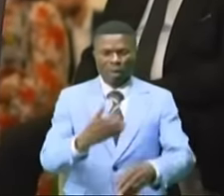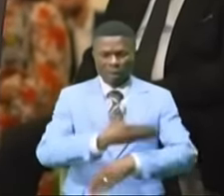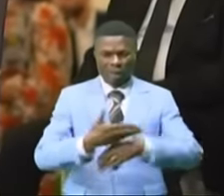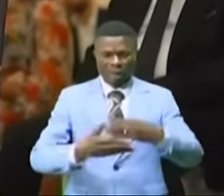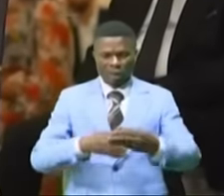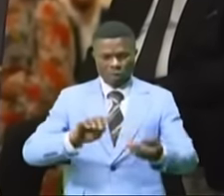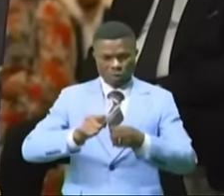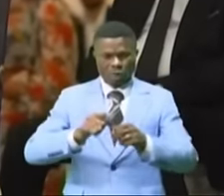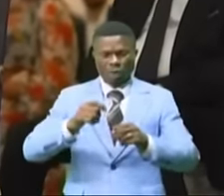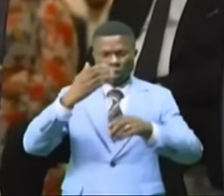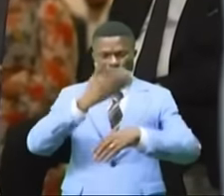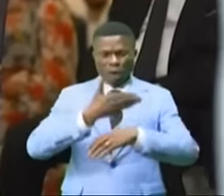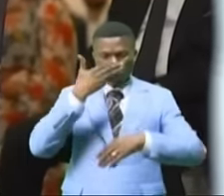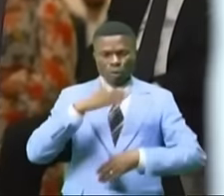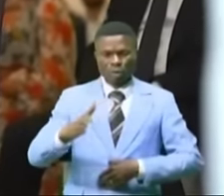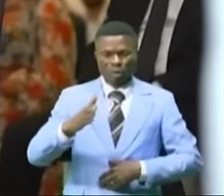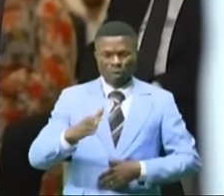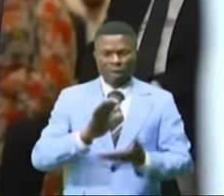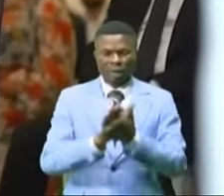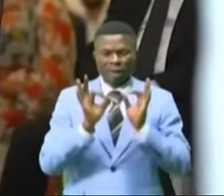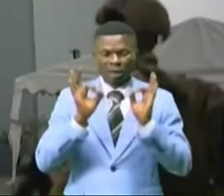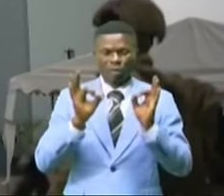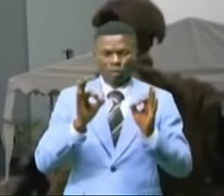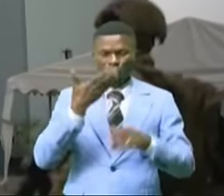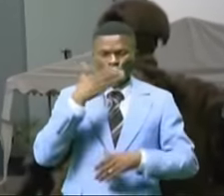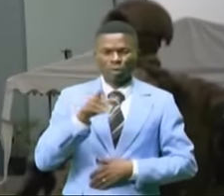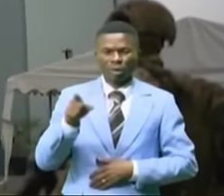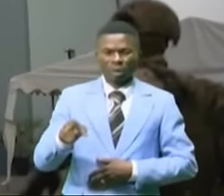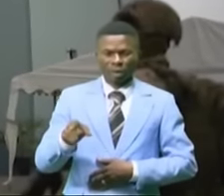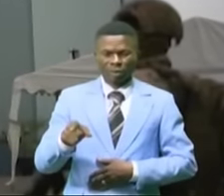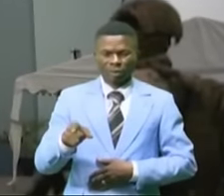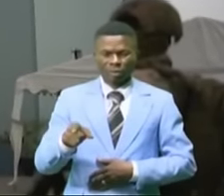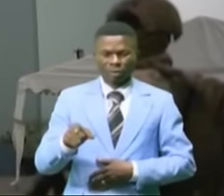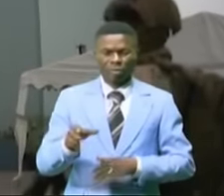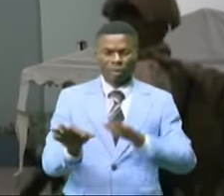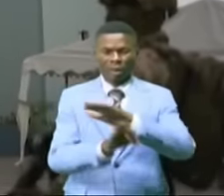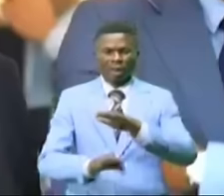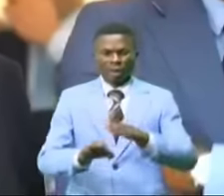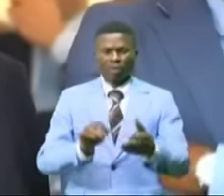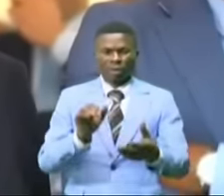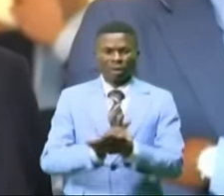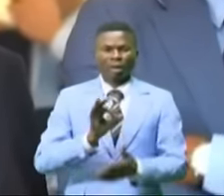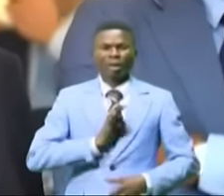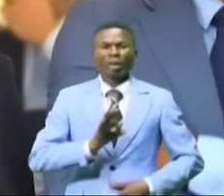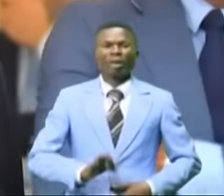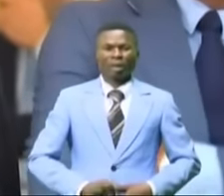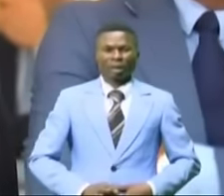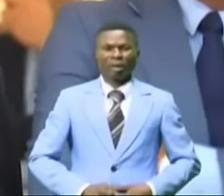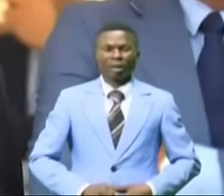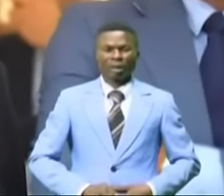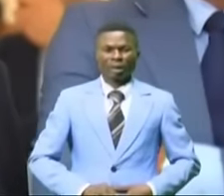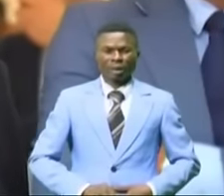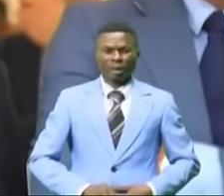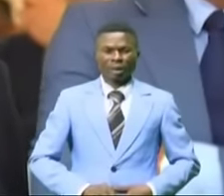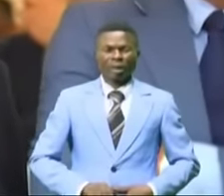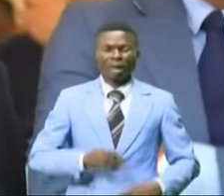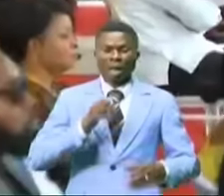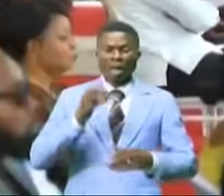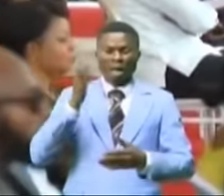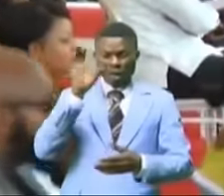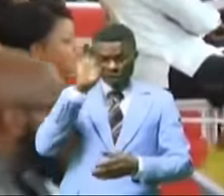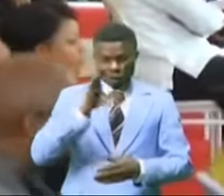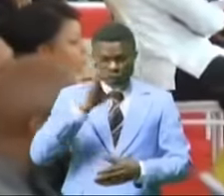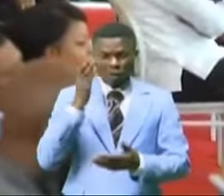de réhabilitation et de rénovation de ce centre. La fondation Denise Nkiru Tshisekedi, qui a fait de la lutte contre